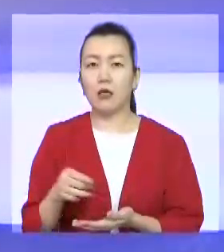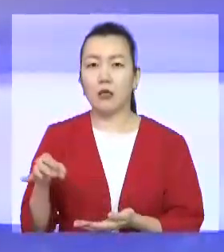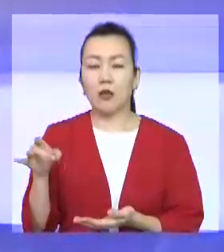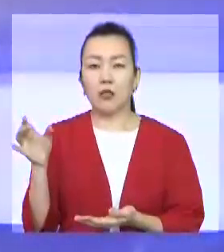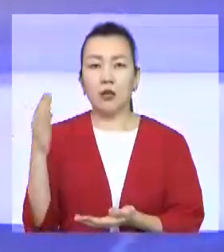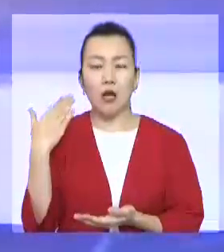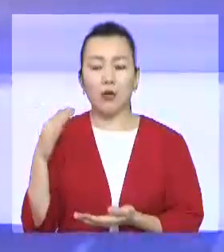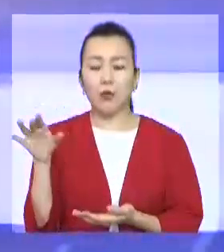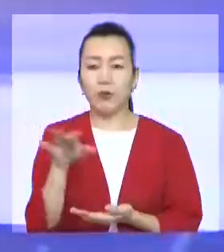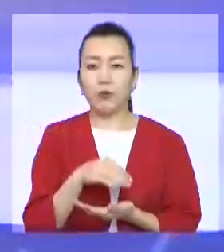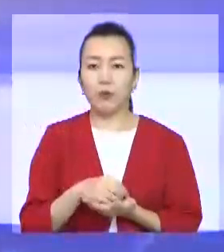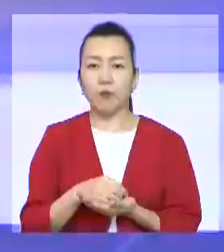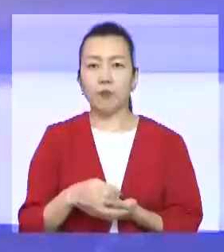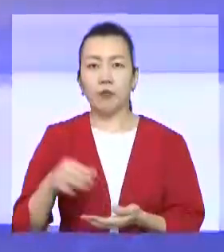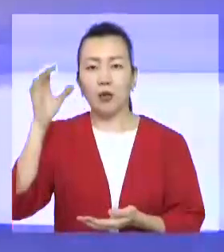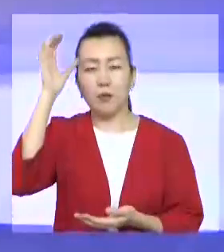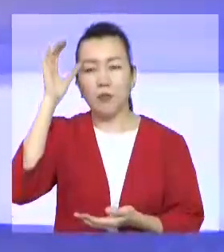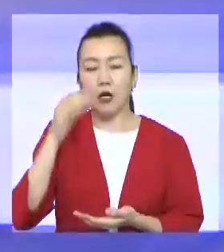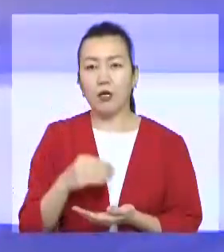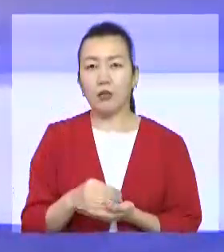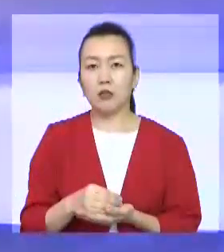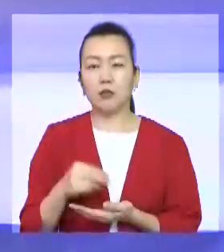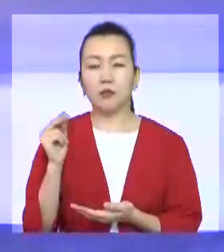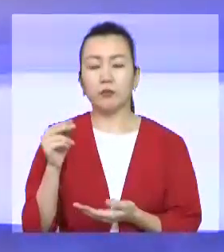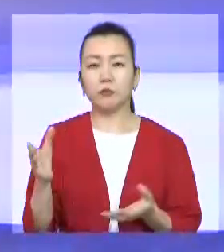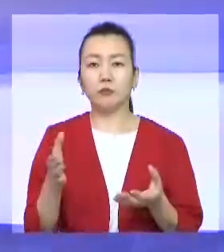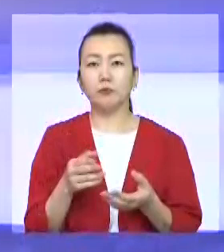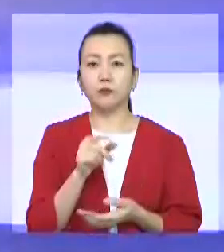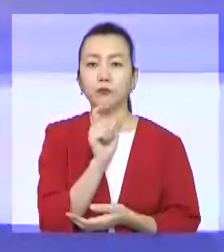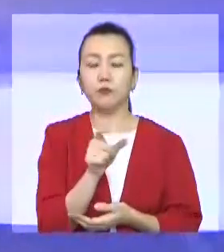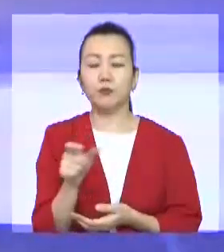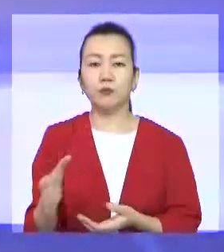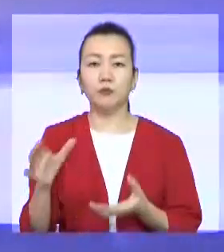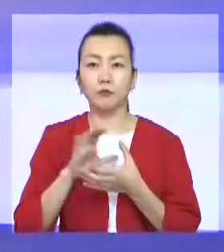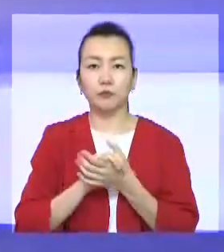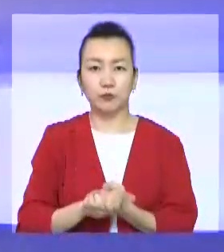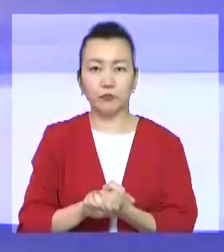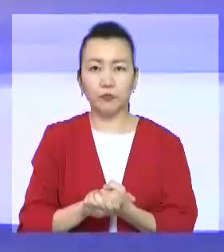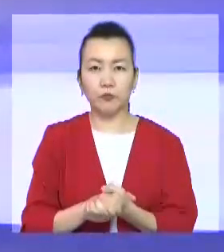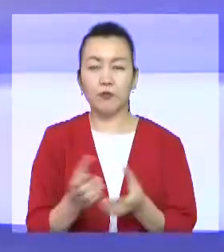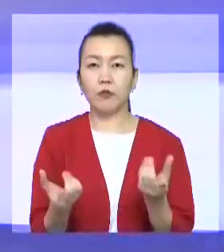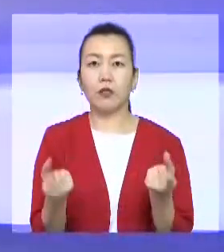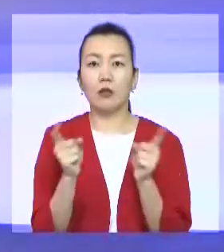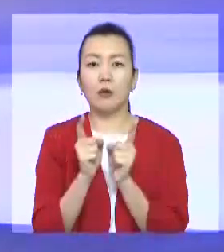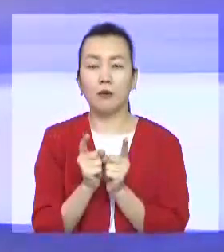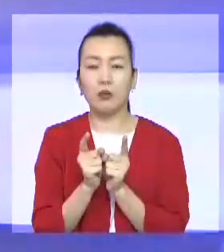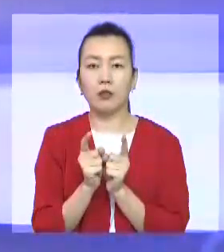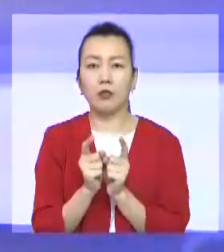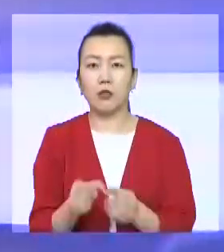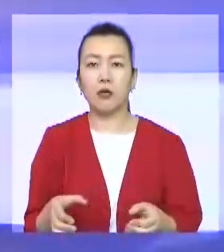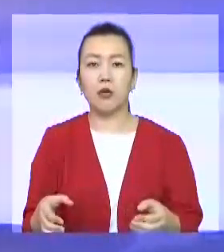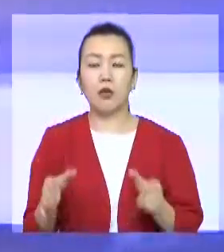колледже транспорта, связи и новых технологий состоялась встреча с учащимися. В качестве главного спикера выступил заместитель